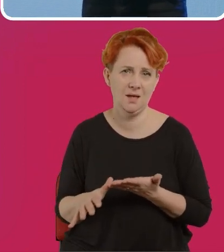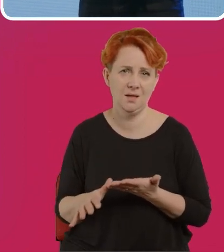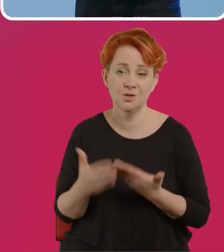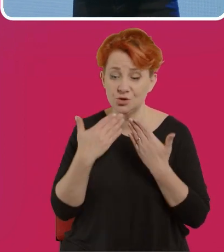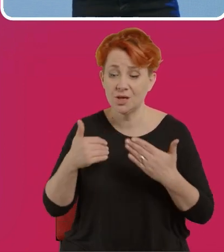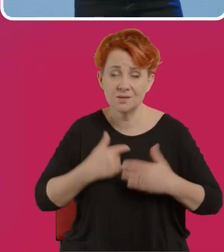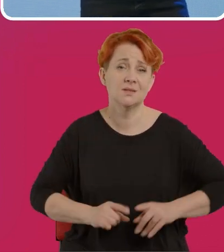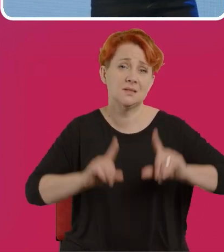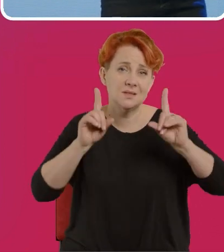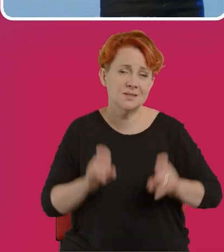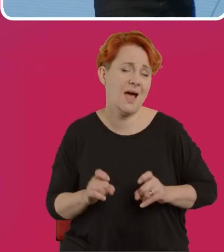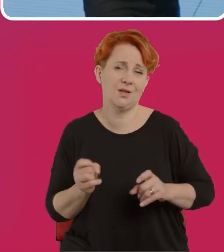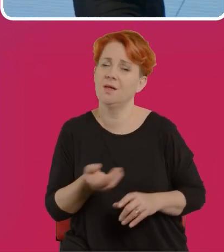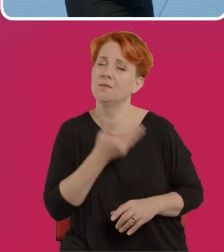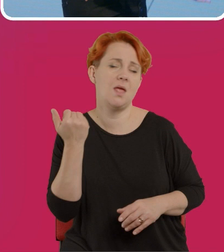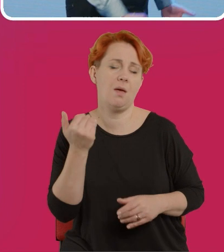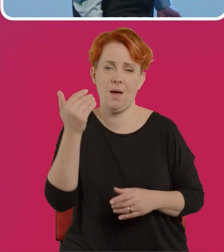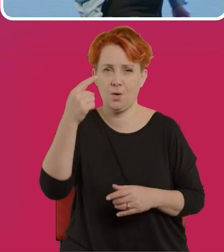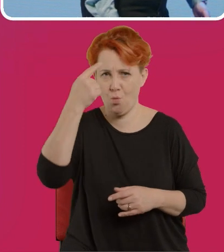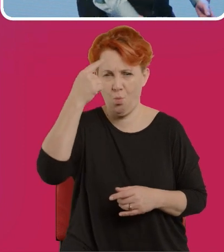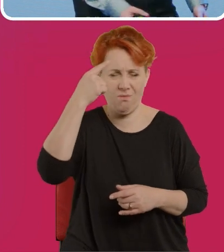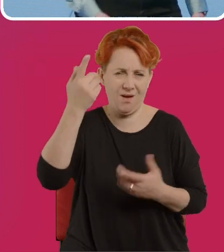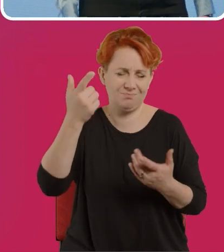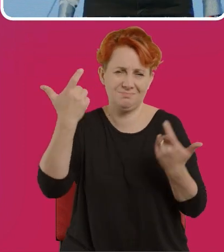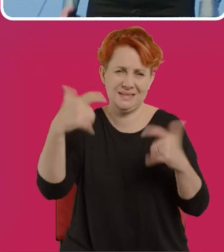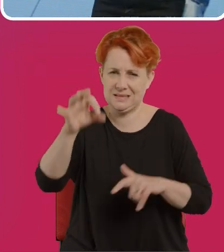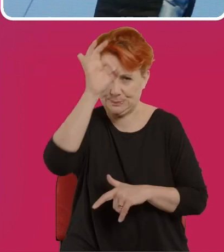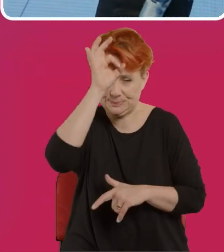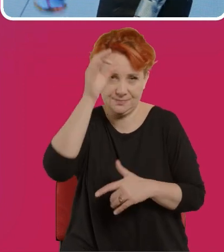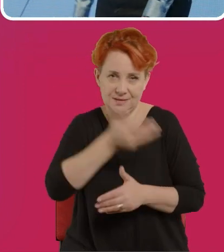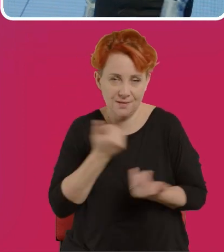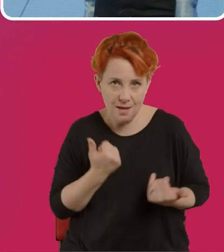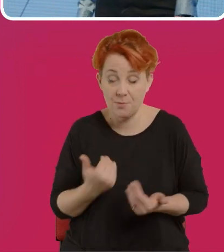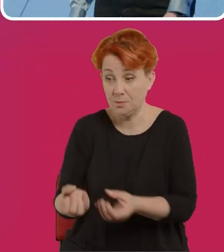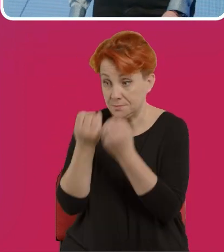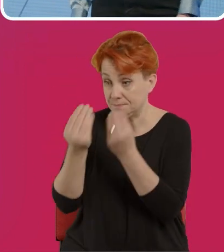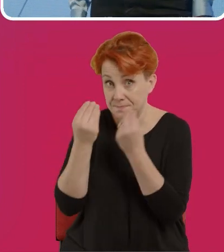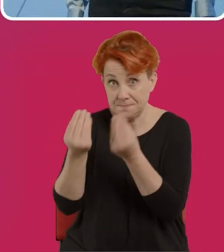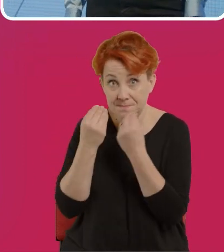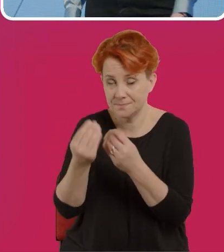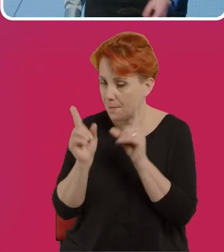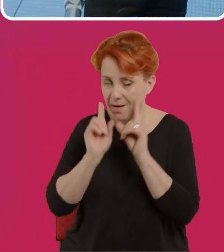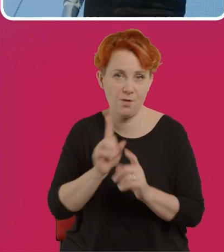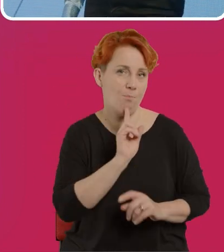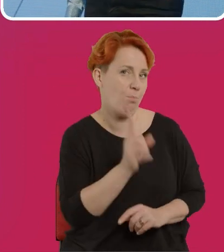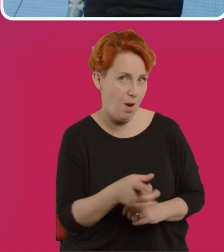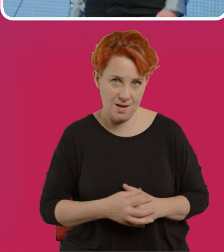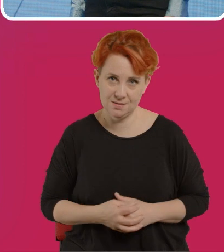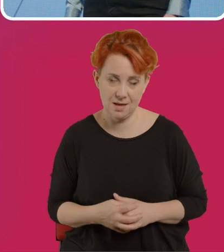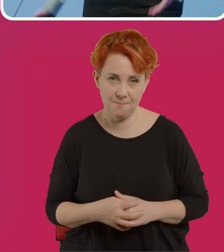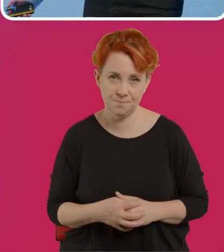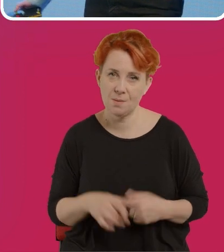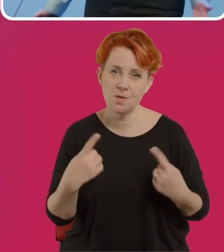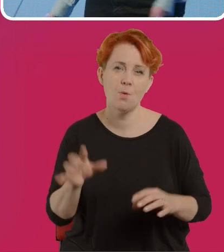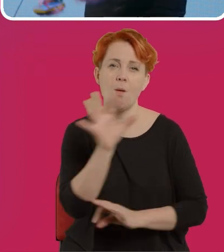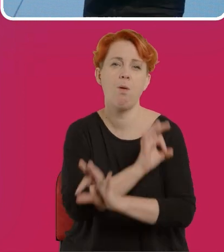wystartowanie w ogóle, żeby nie być takim totalnie zielonym, jest zdecydowanie naprawdę niesamowita i gorąco polecam, żeby nie było takich